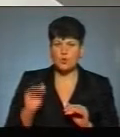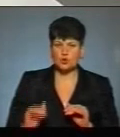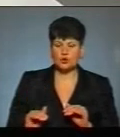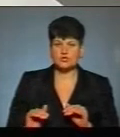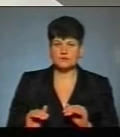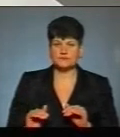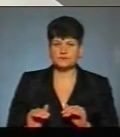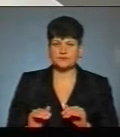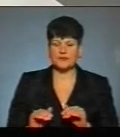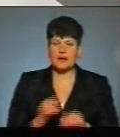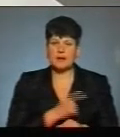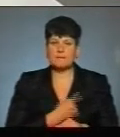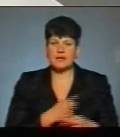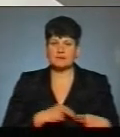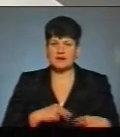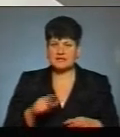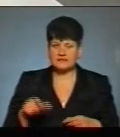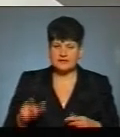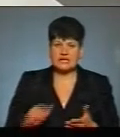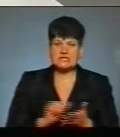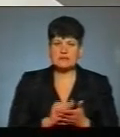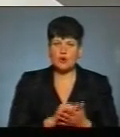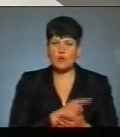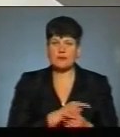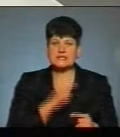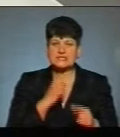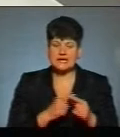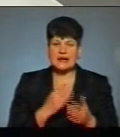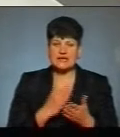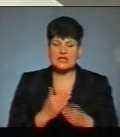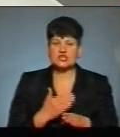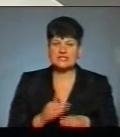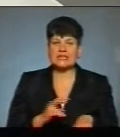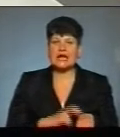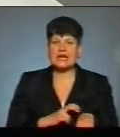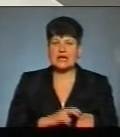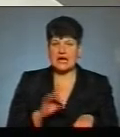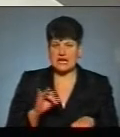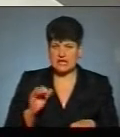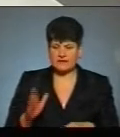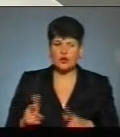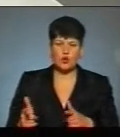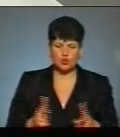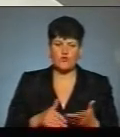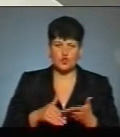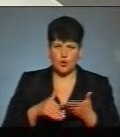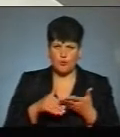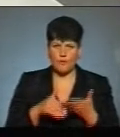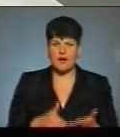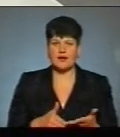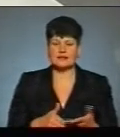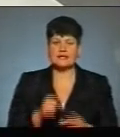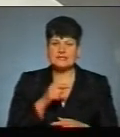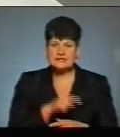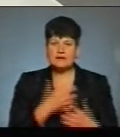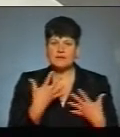медперсонал, медсестри, так, з дипломом медсестер, а також є і частина лікарів, які готові допомагати, і відповідно з ними ми